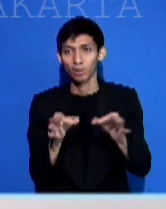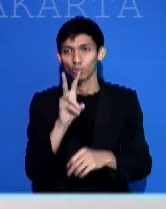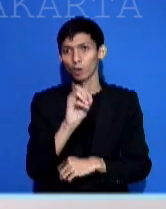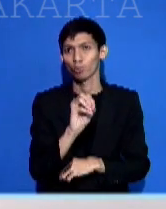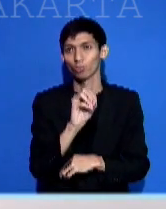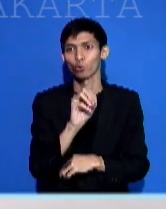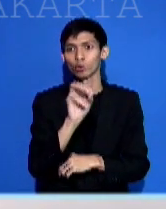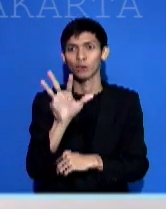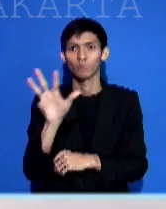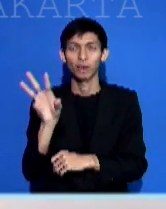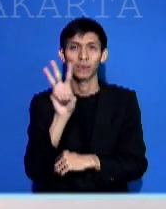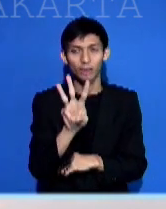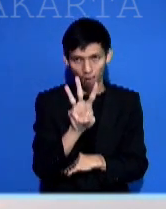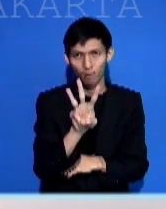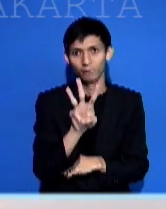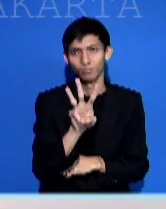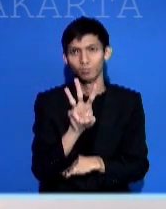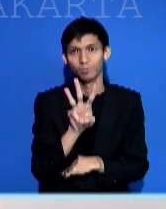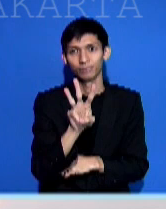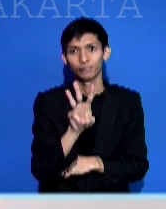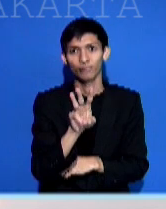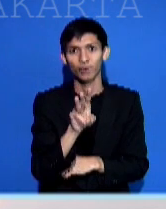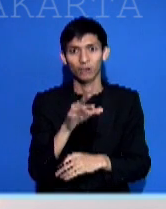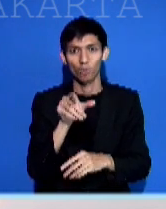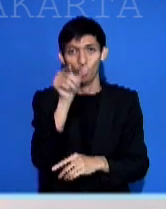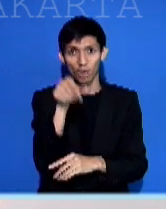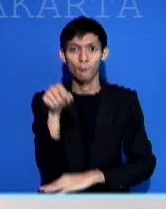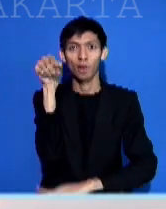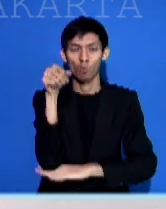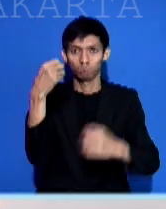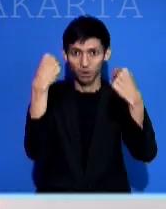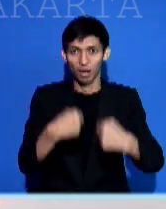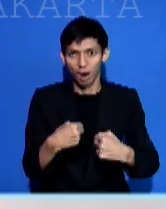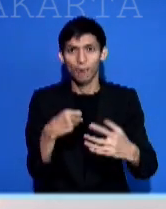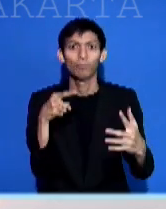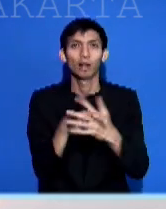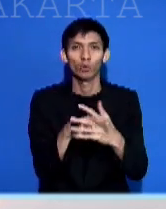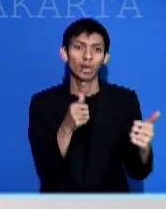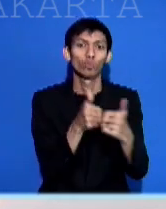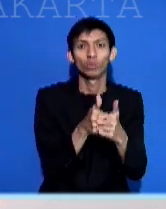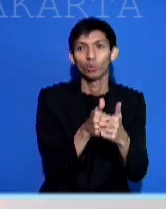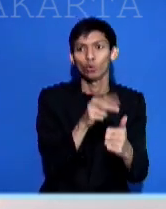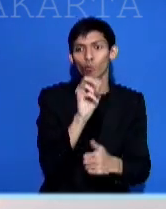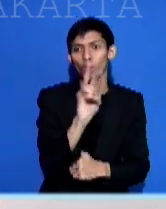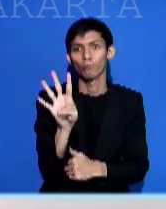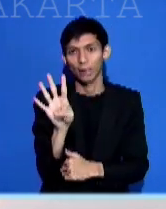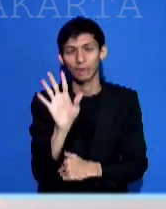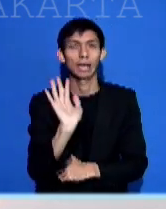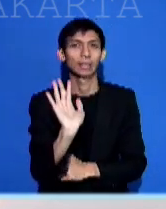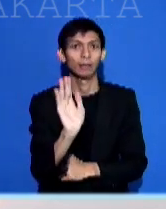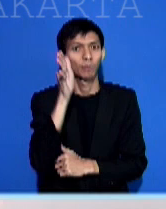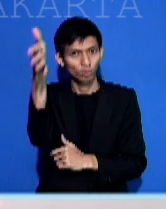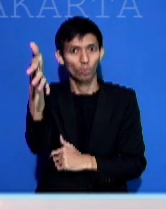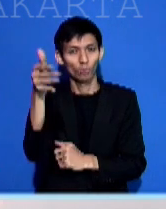2.393 narapidana siap mencoblos pada tanggal 14 Februari 2024 nanti. Para narapidana tersebut nantinya